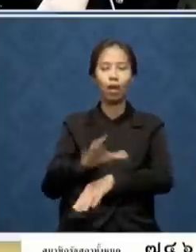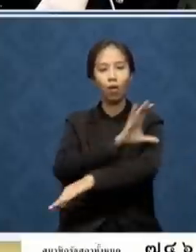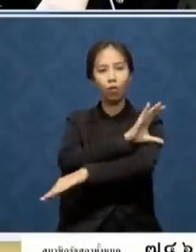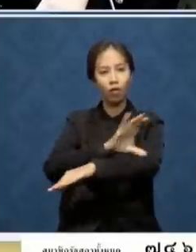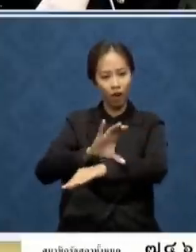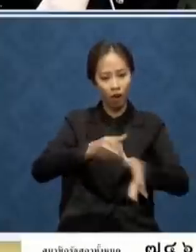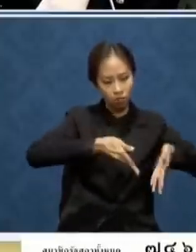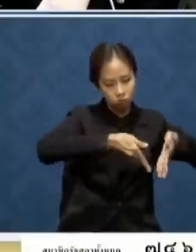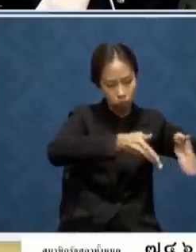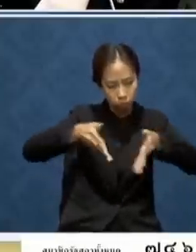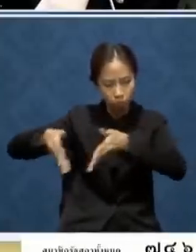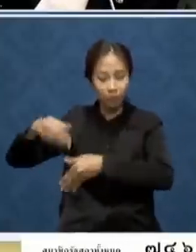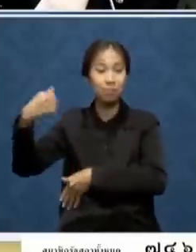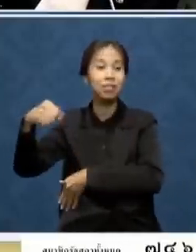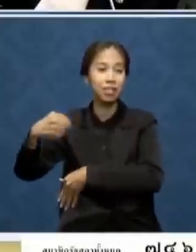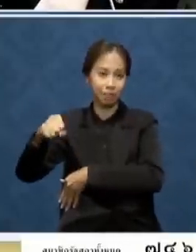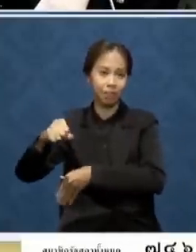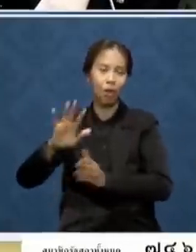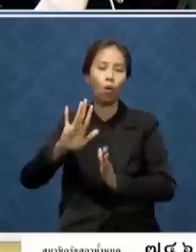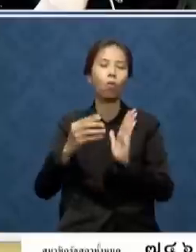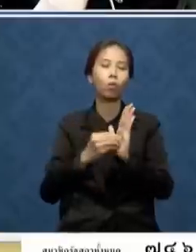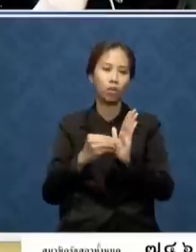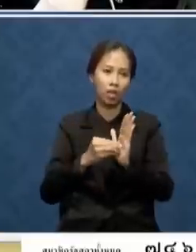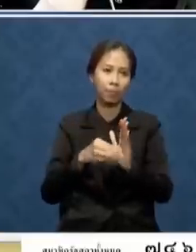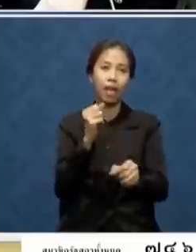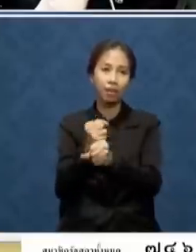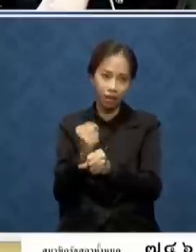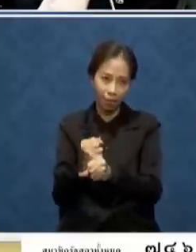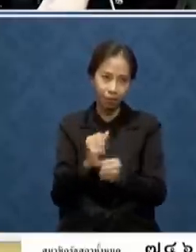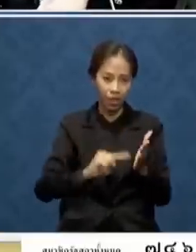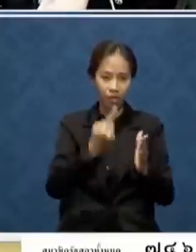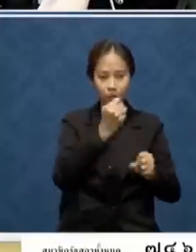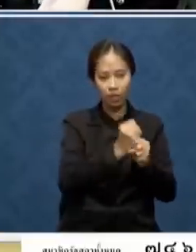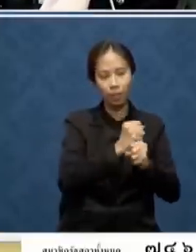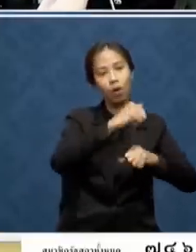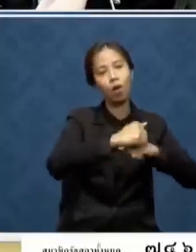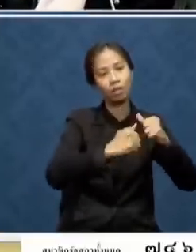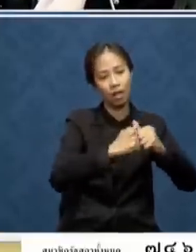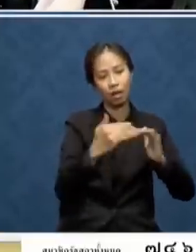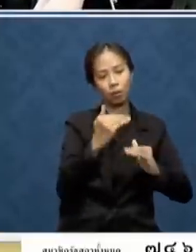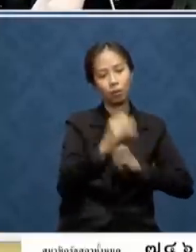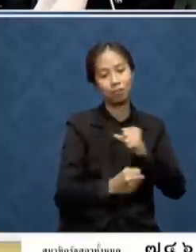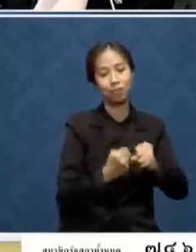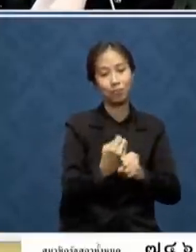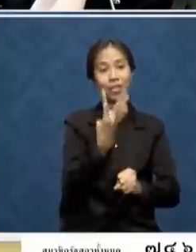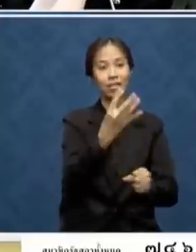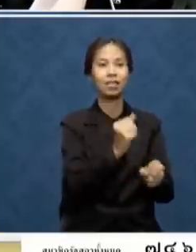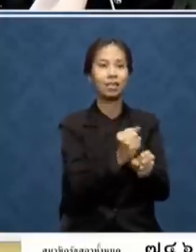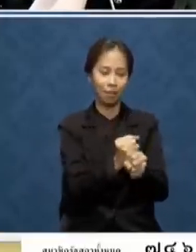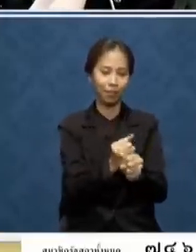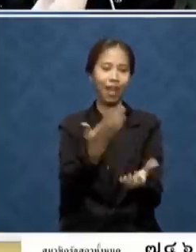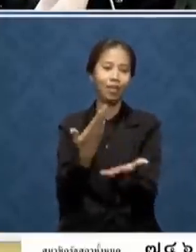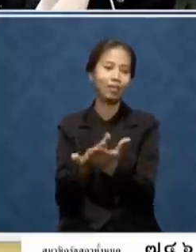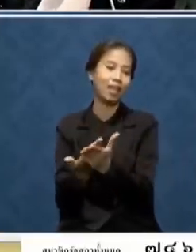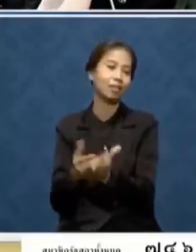ทางในกทมและปริมณฑลให้สามารถเริ่มก่อสร้างได้ใน 4ปีและเก็บค่า